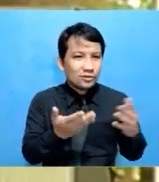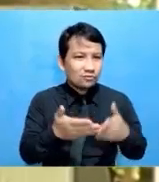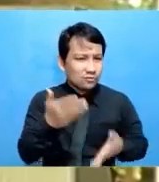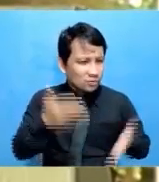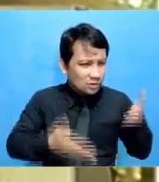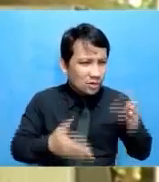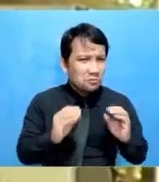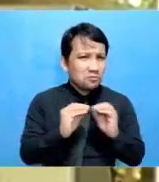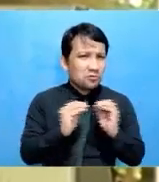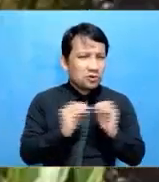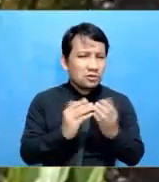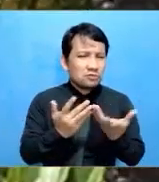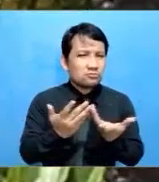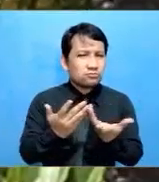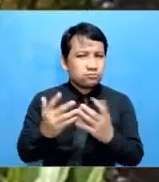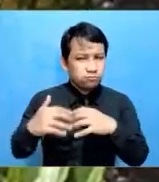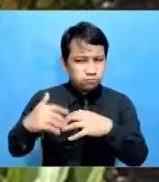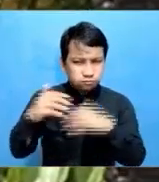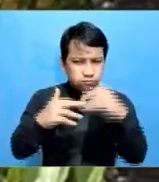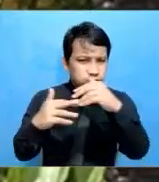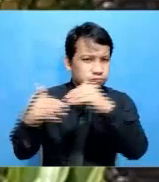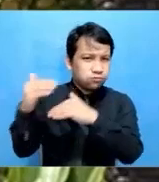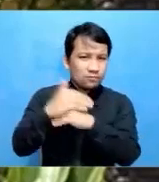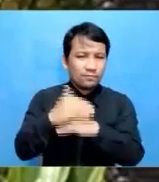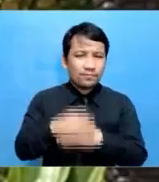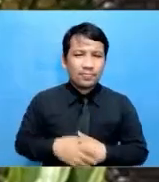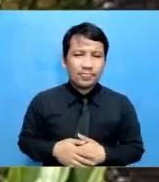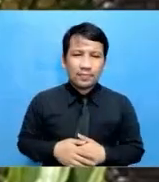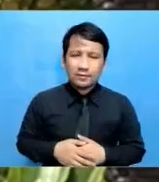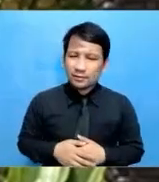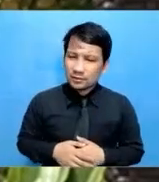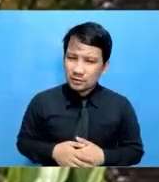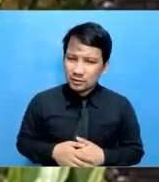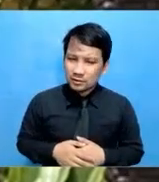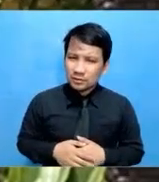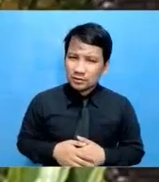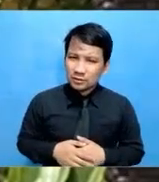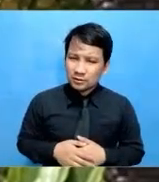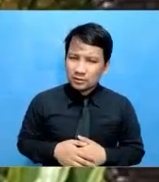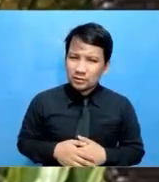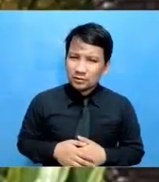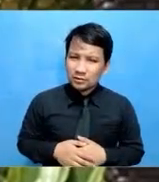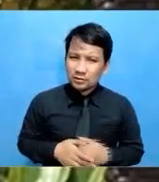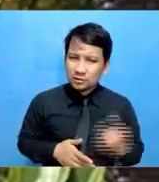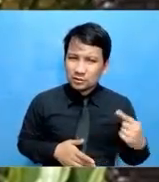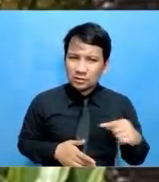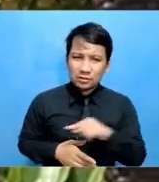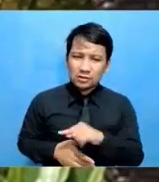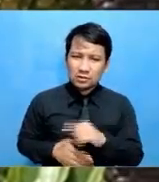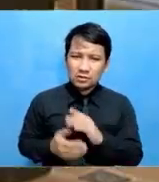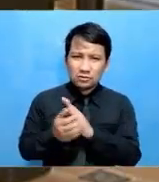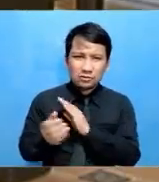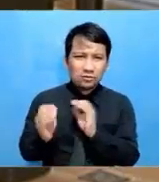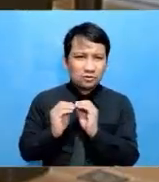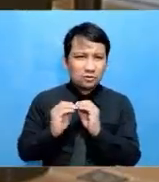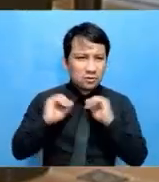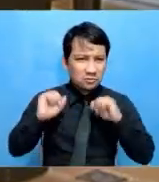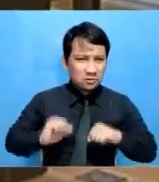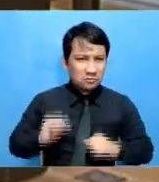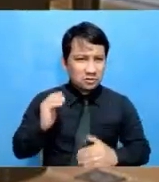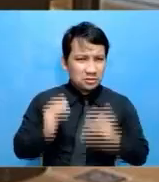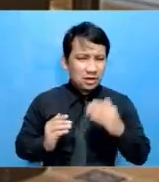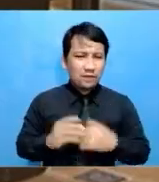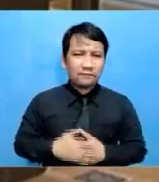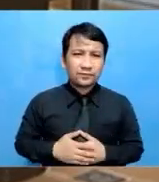and problem solving skills. We always strategize with our teammates so that we can get the maximum score as possible.